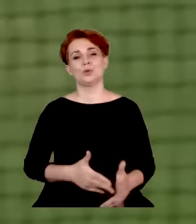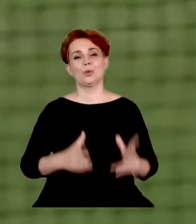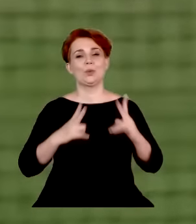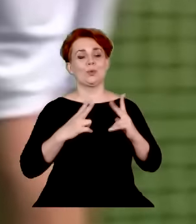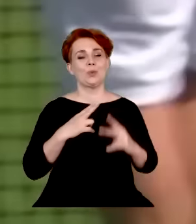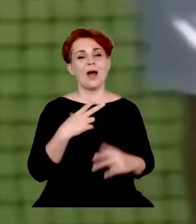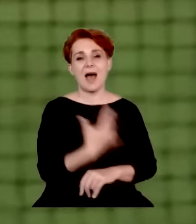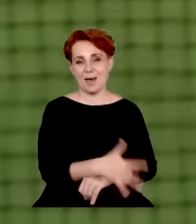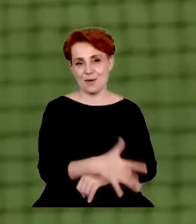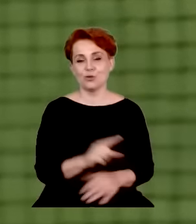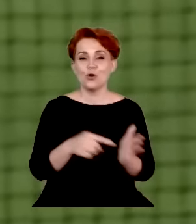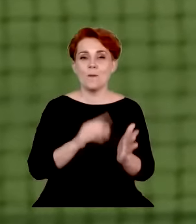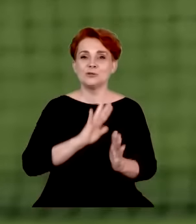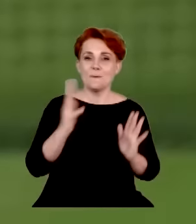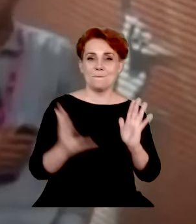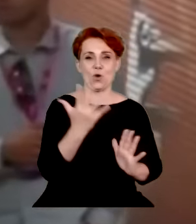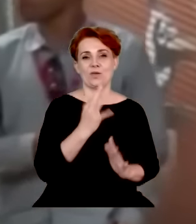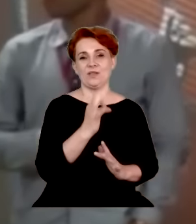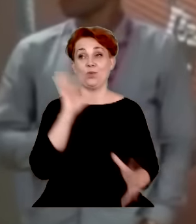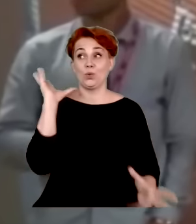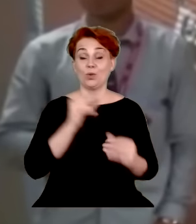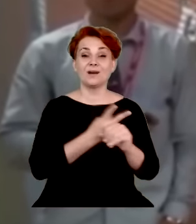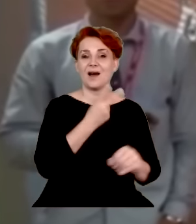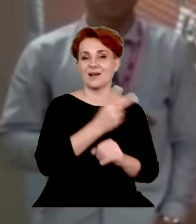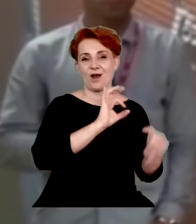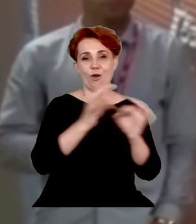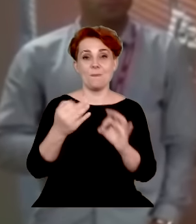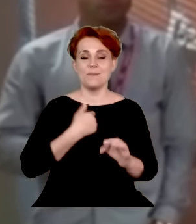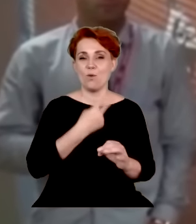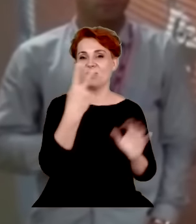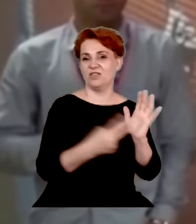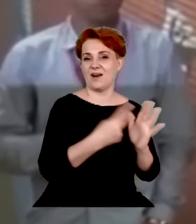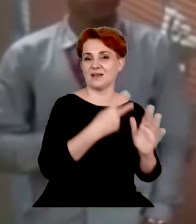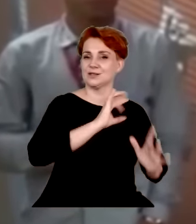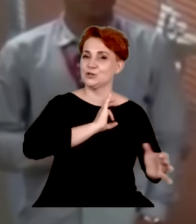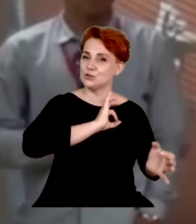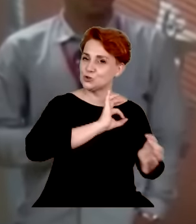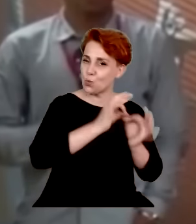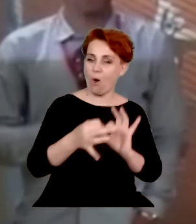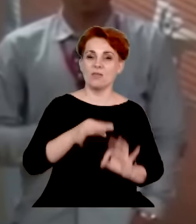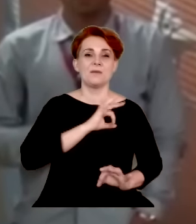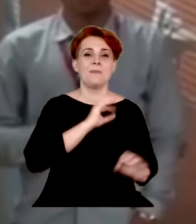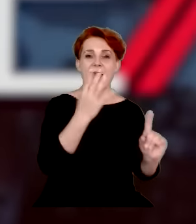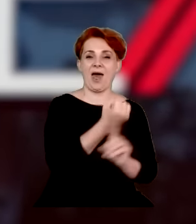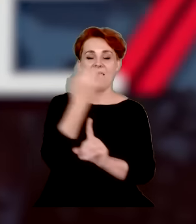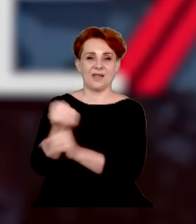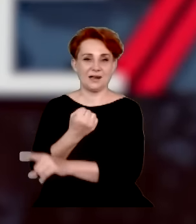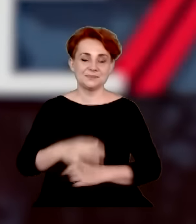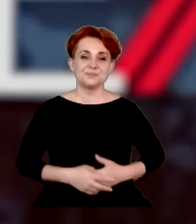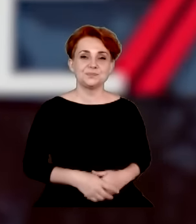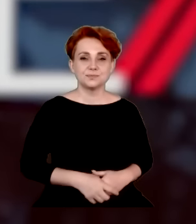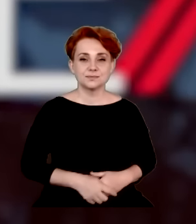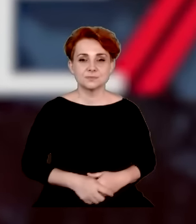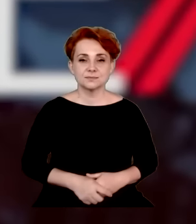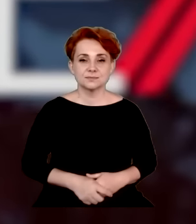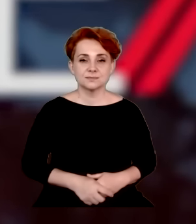Będzie to dla niego piąta olimpiada w karierze. Dotychczas sięgnął po dwa złote medale w 2012 i 2016 roku.